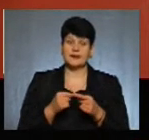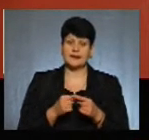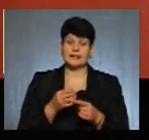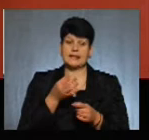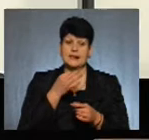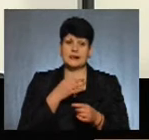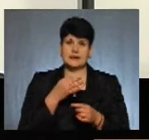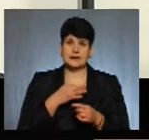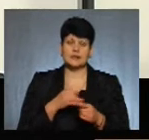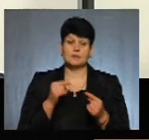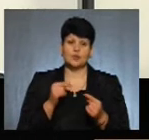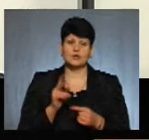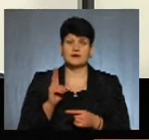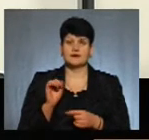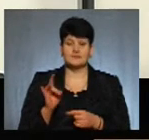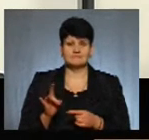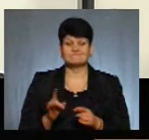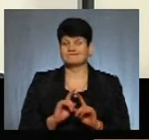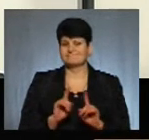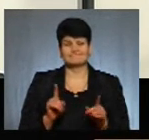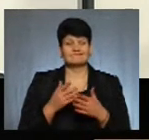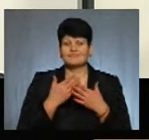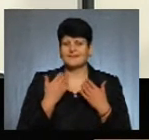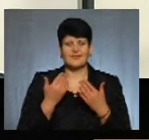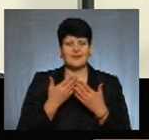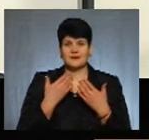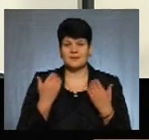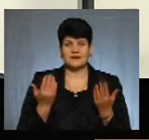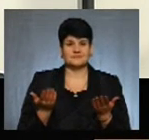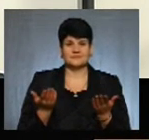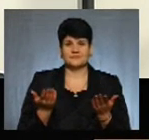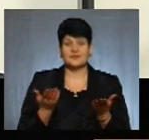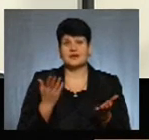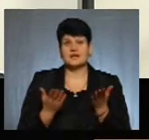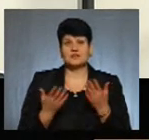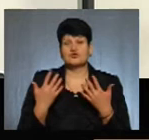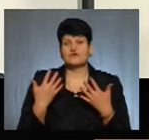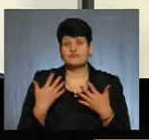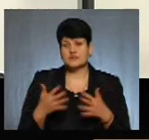кору? Специфічного лікування при корі немає. Симптоматичне, ну, якщо